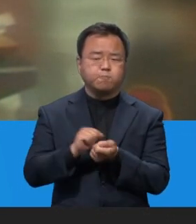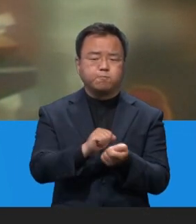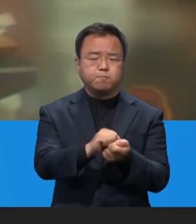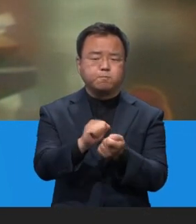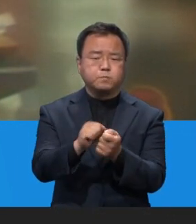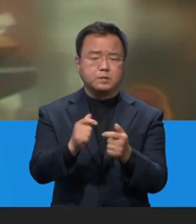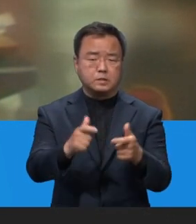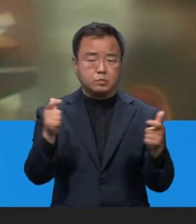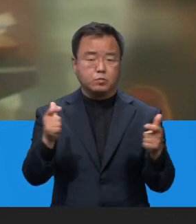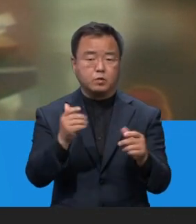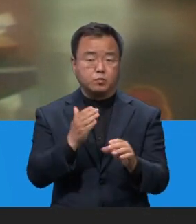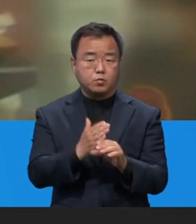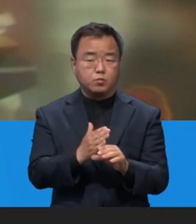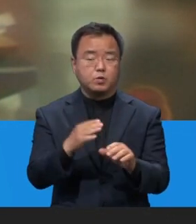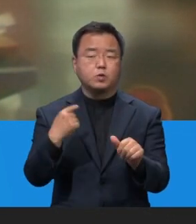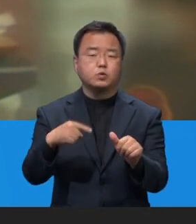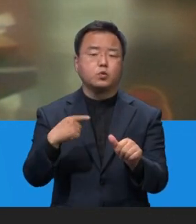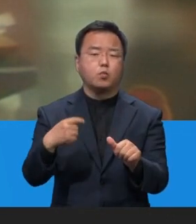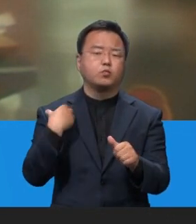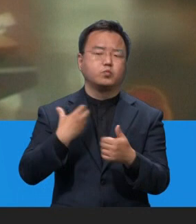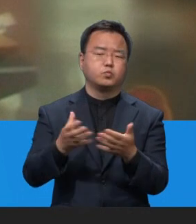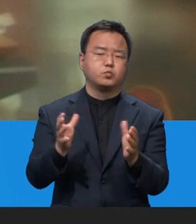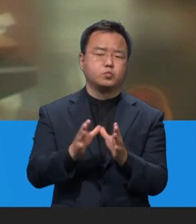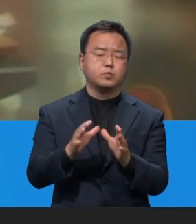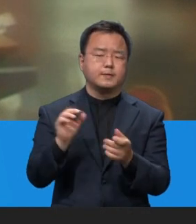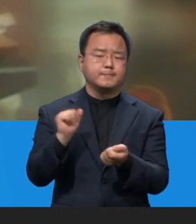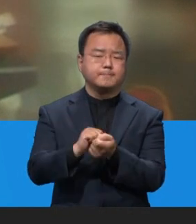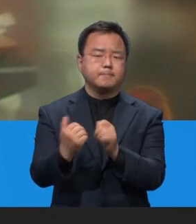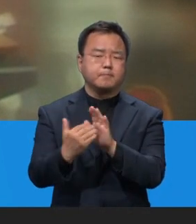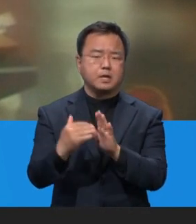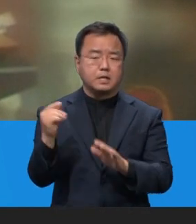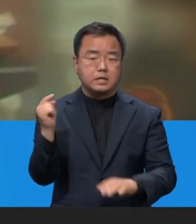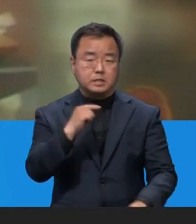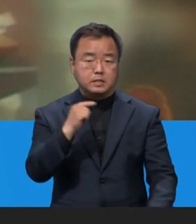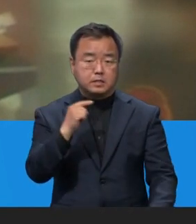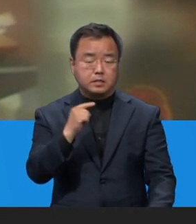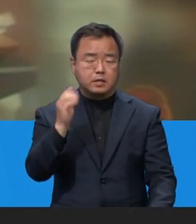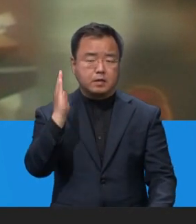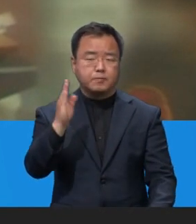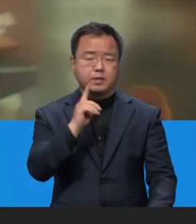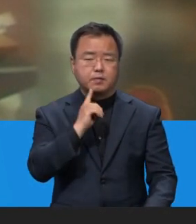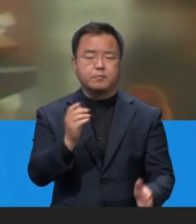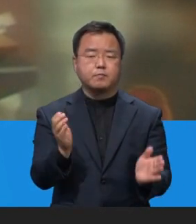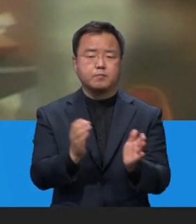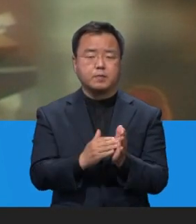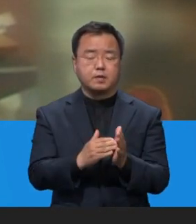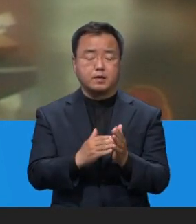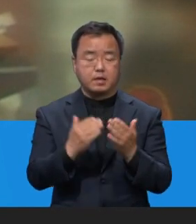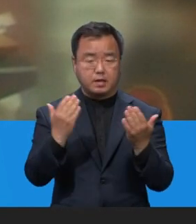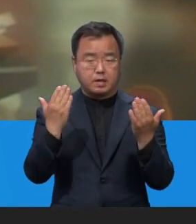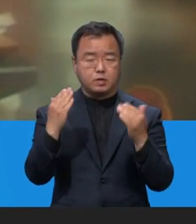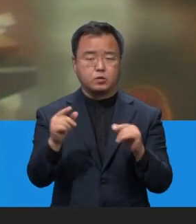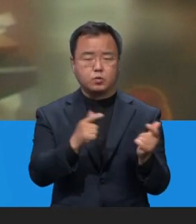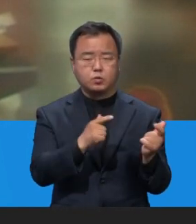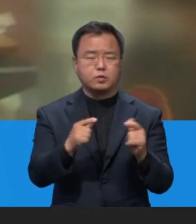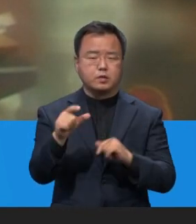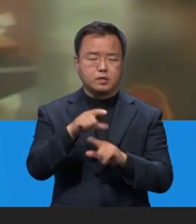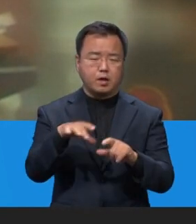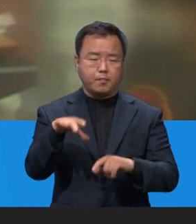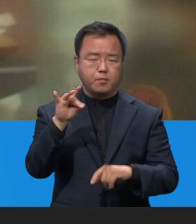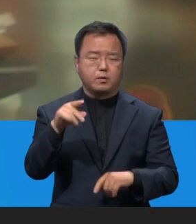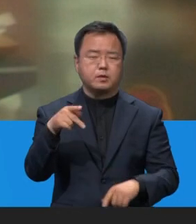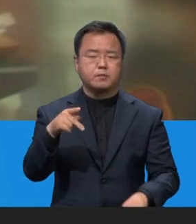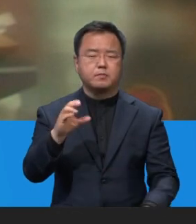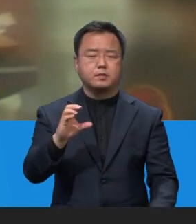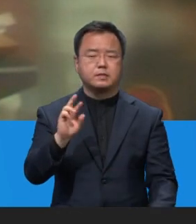방역 강화 조치 를 발표하고 서울지역 학교에는 선제적 pcr 검사를 다음달 부터 도입하기로 했습니다 금